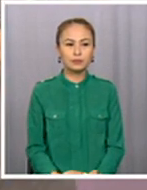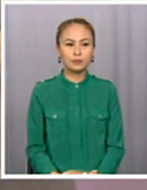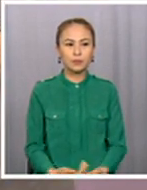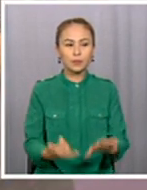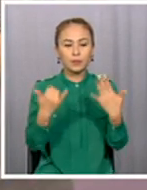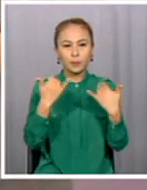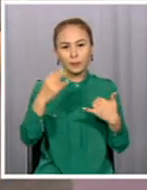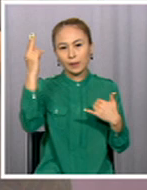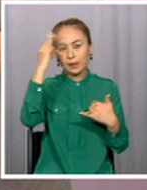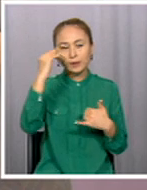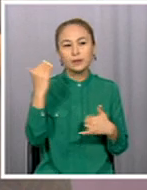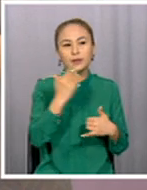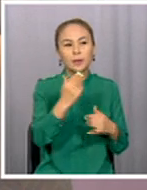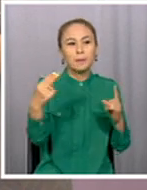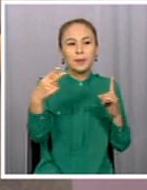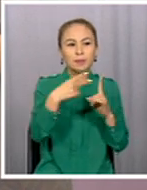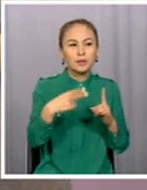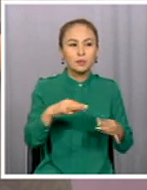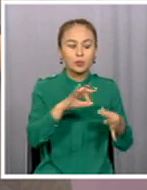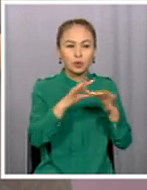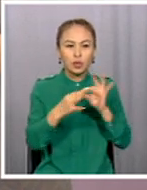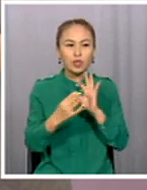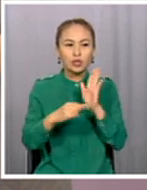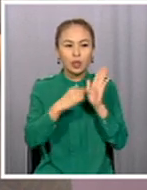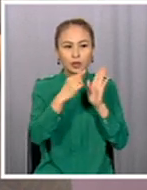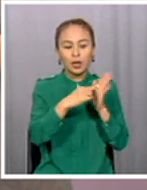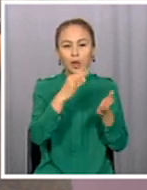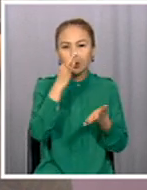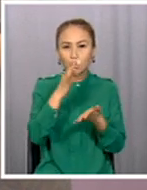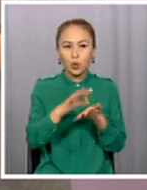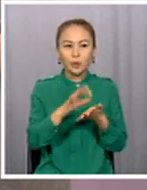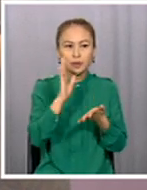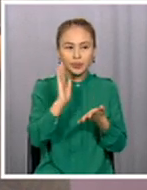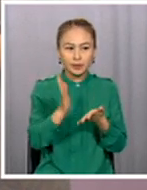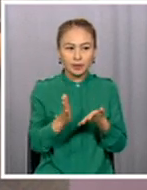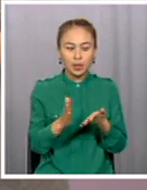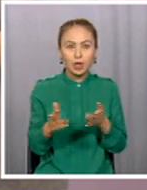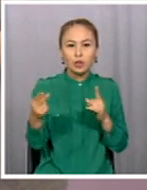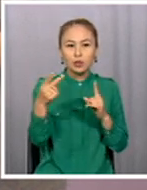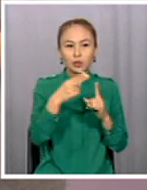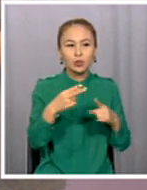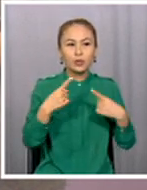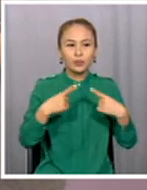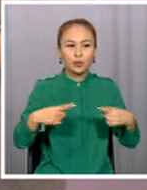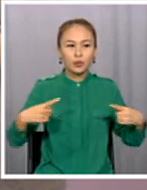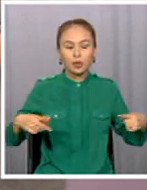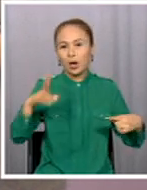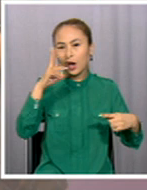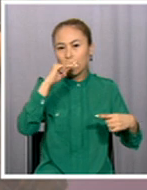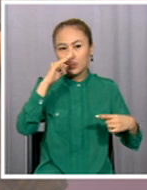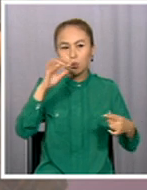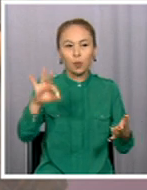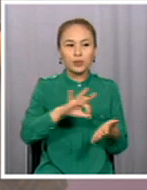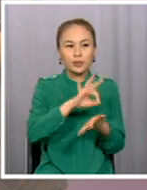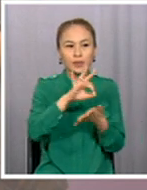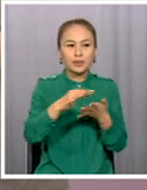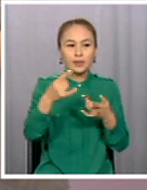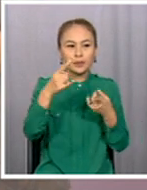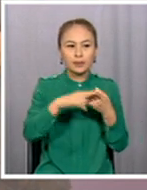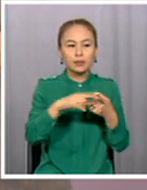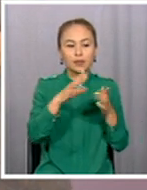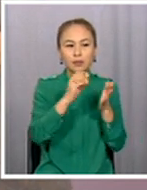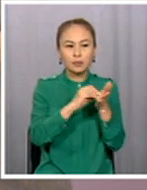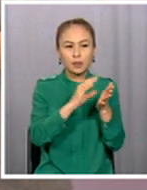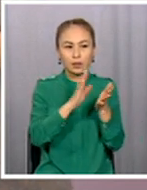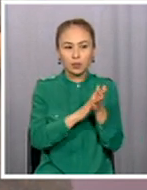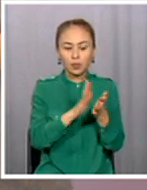Бүгінгі сабақта сендер мәтін мазмұны бойынша сұрақтарға жауап бересіңдер. Сөйлем түрлерінің айтылу мақсатына сәйкес